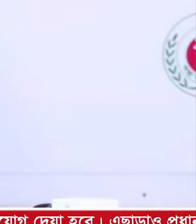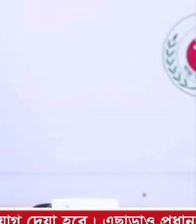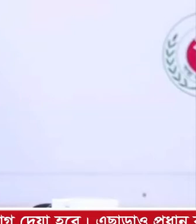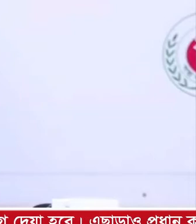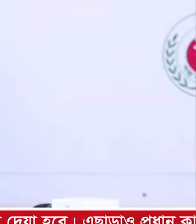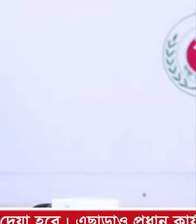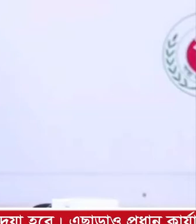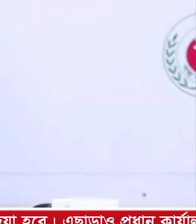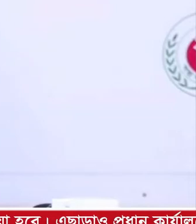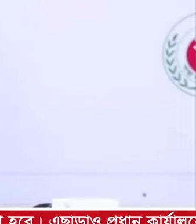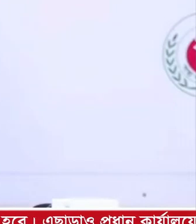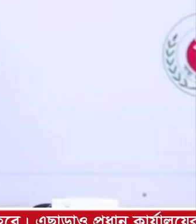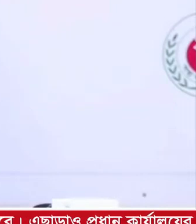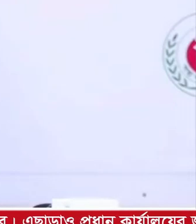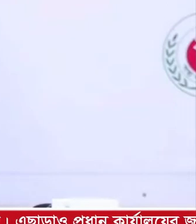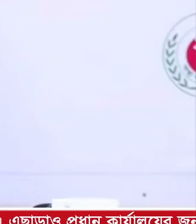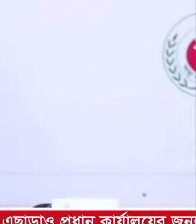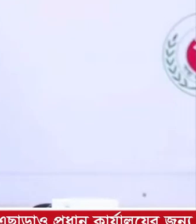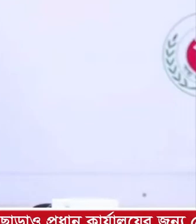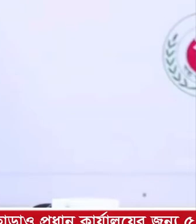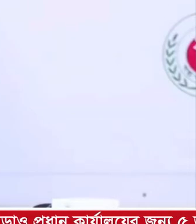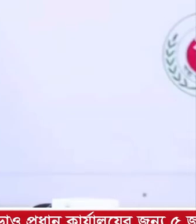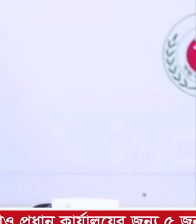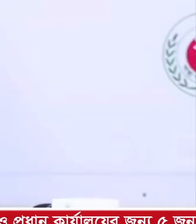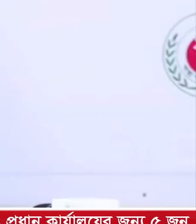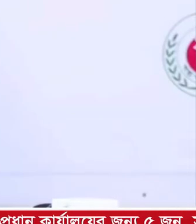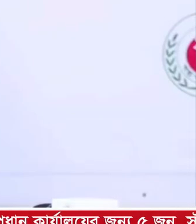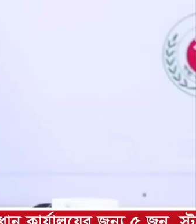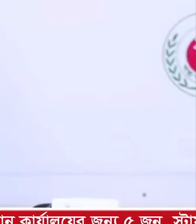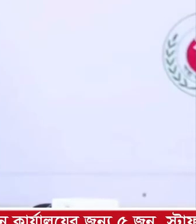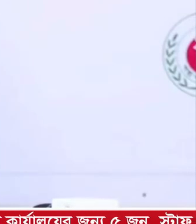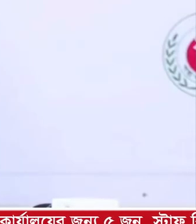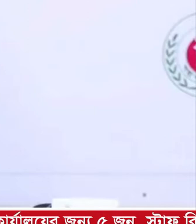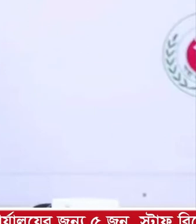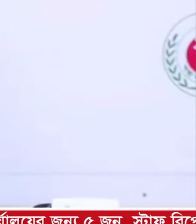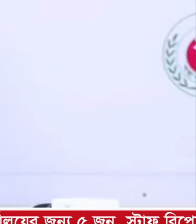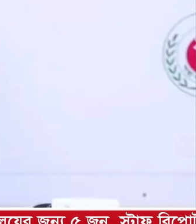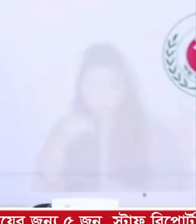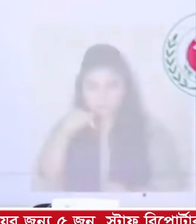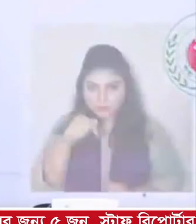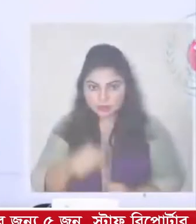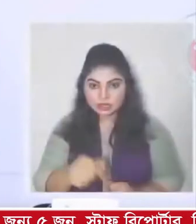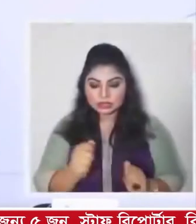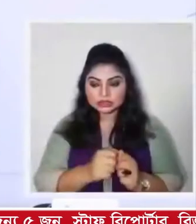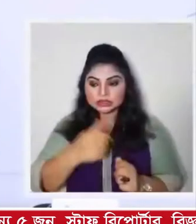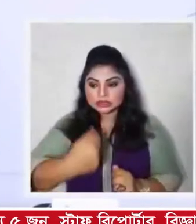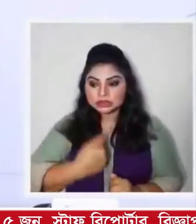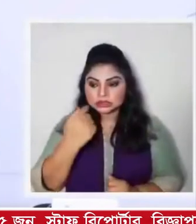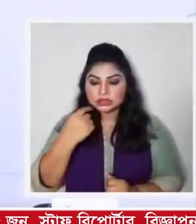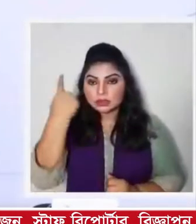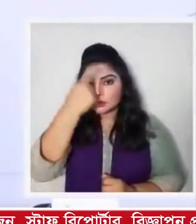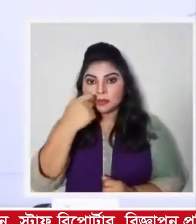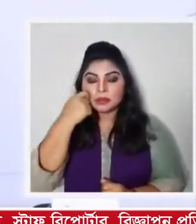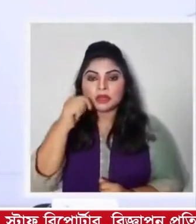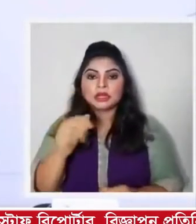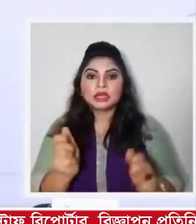5,85,727 জন। গত 24 ঘন্টায় নতুন করে 2,709 জনের করোনা শনাক্ত হয়েছে। সব মিলিয়ে দেশে 2,02,066 জন করোনা